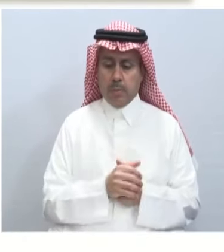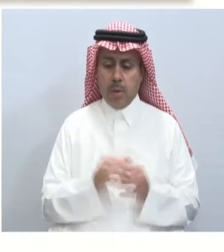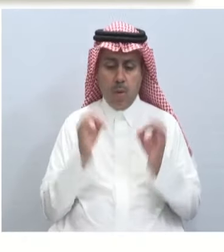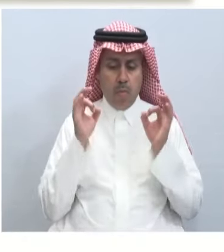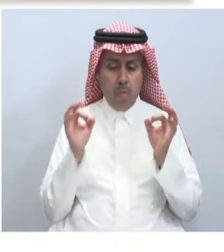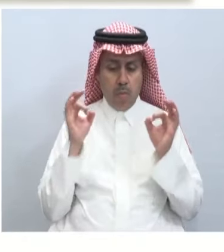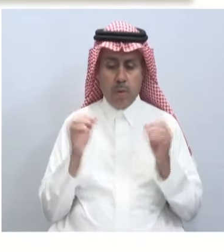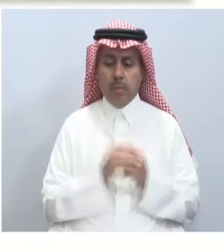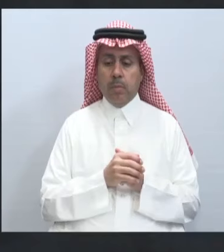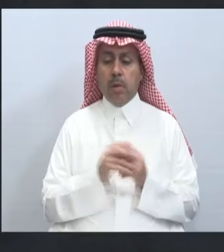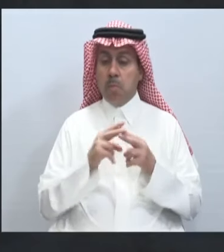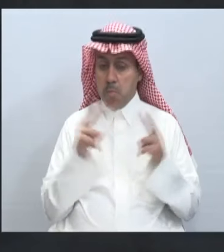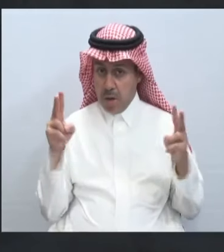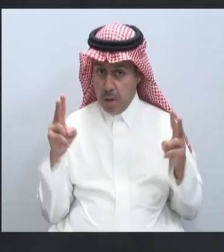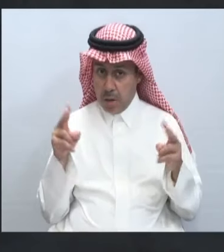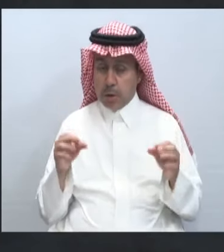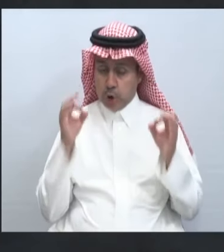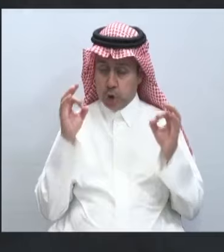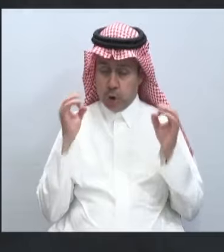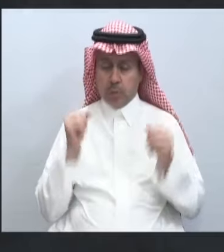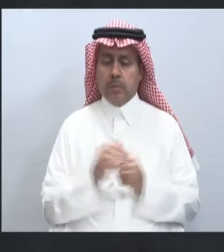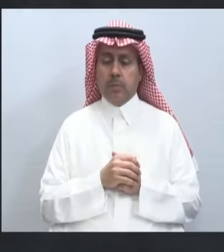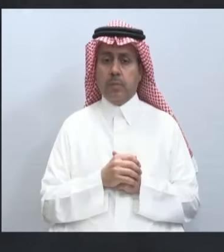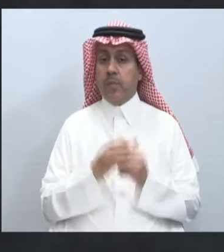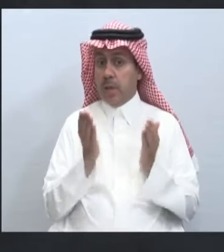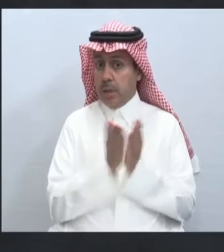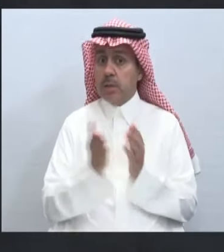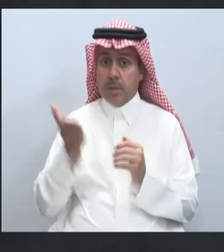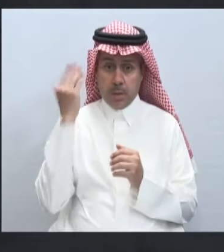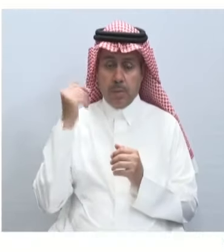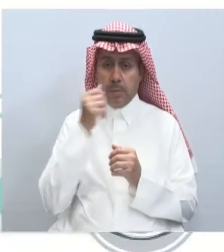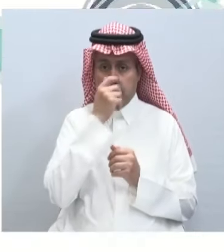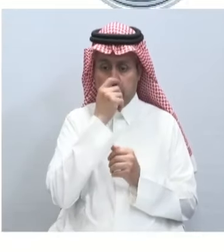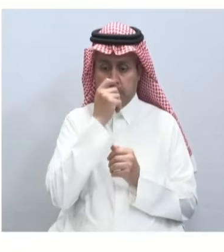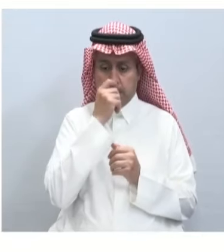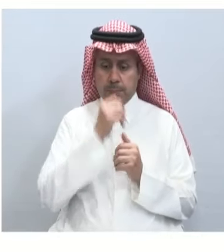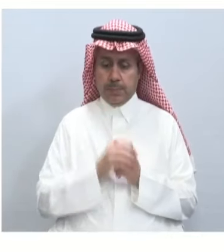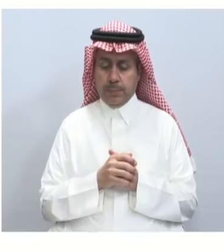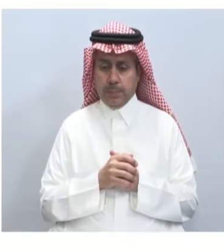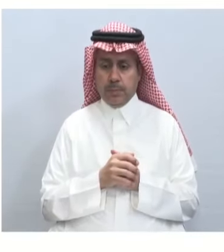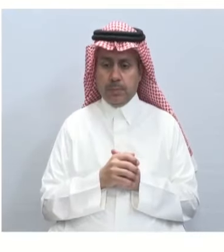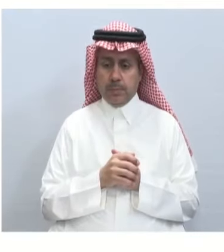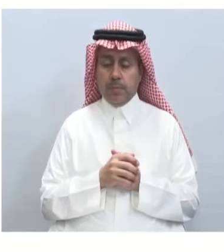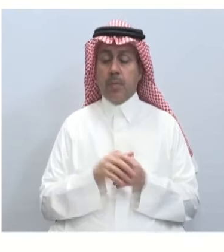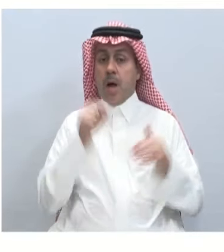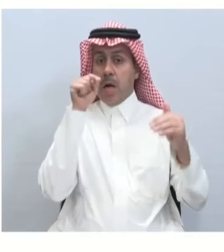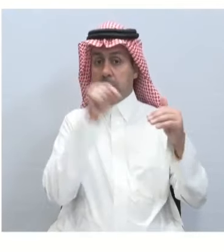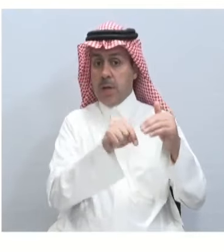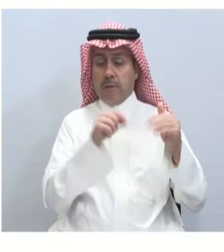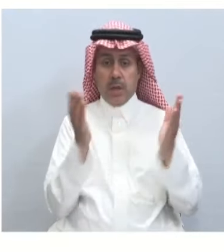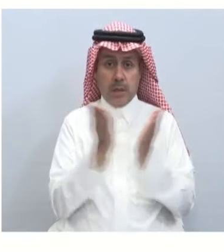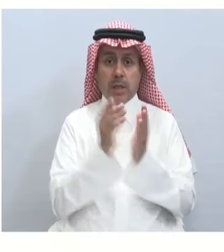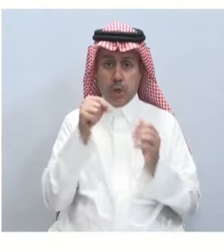الاهميه وقد بيناها جيدا في الدرس السابق طيب ماذا عن